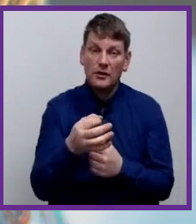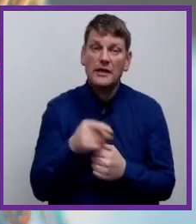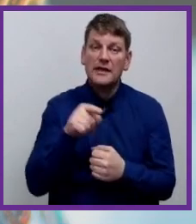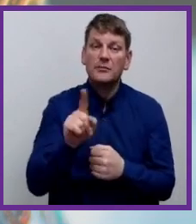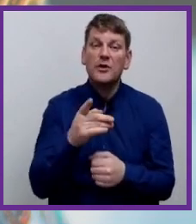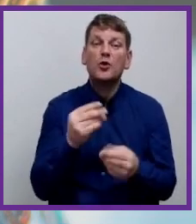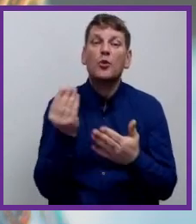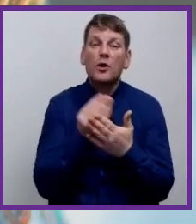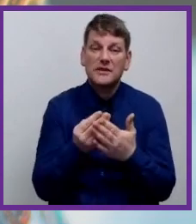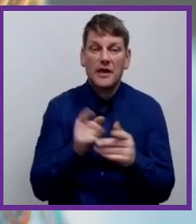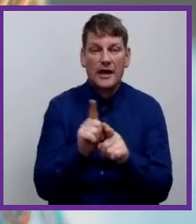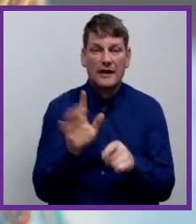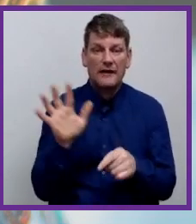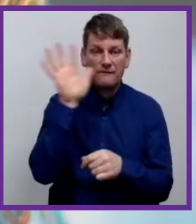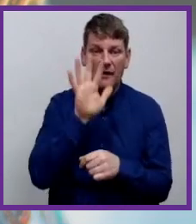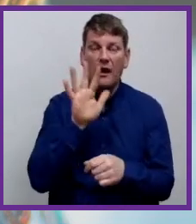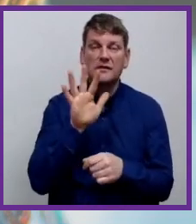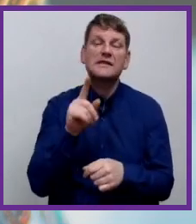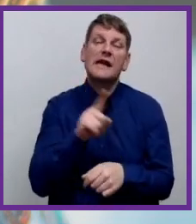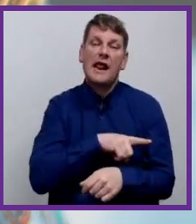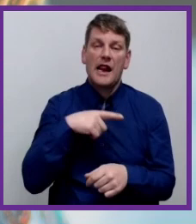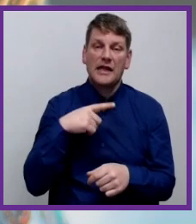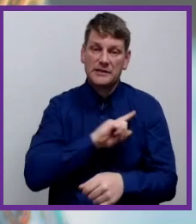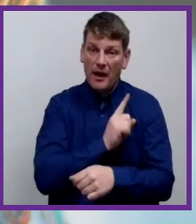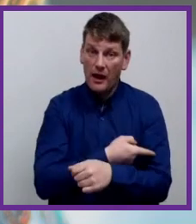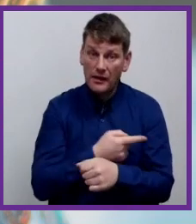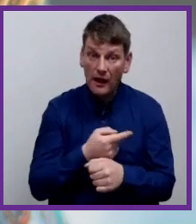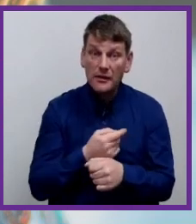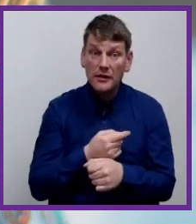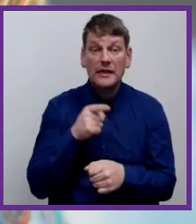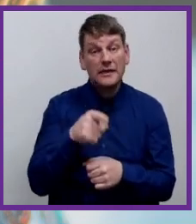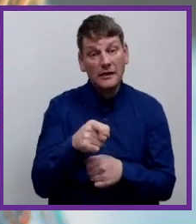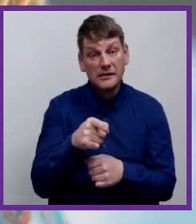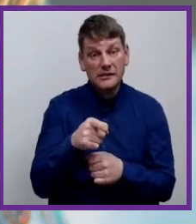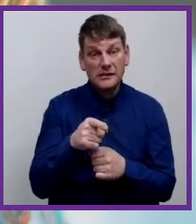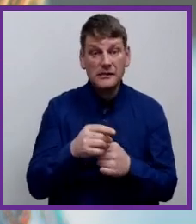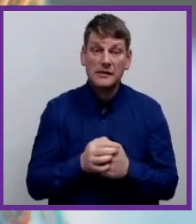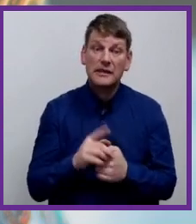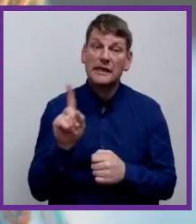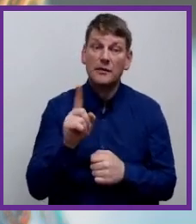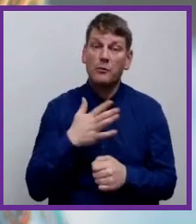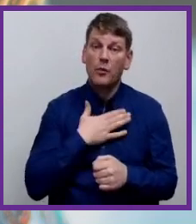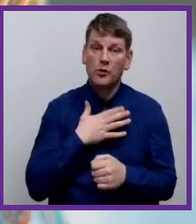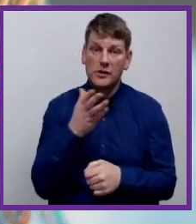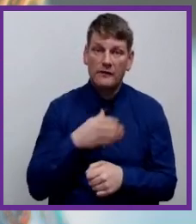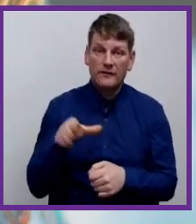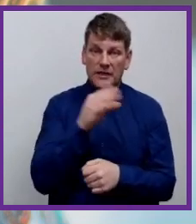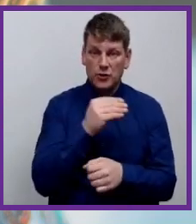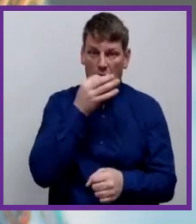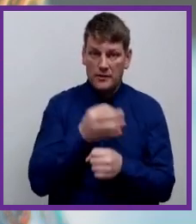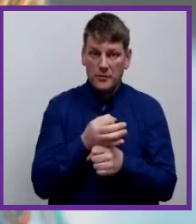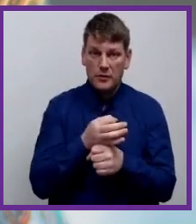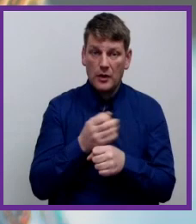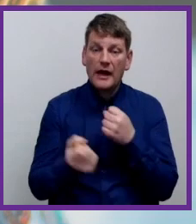ir nozīme arī valsts ilgtspējā. Un tas savukārt ir mūsu visu atbildība –